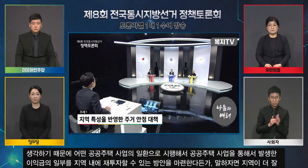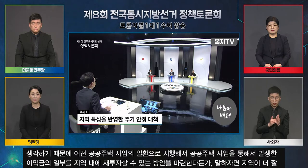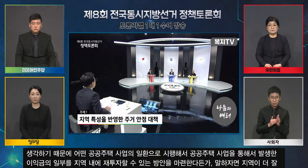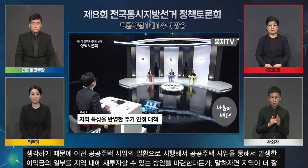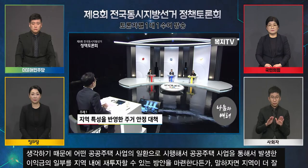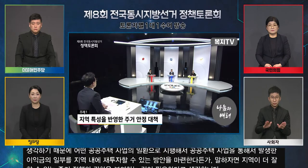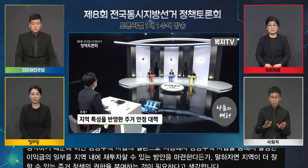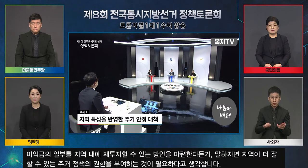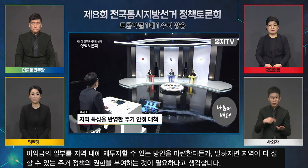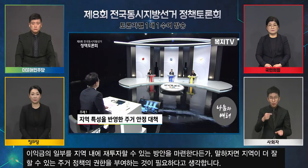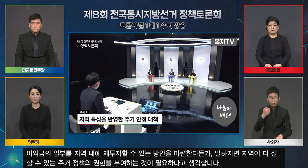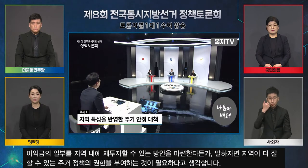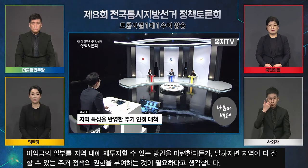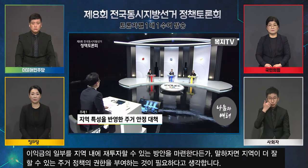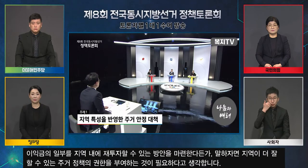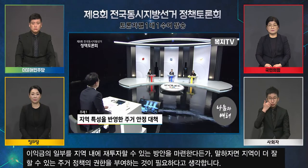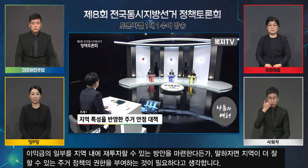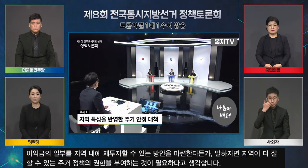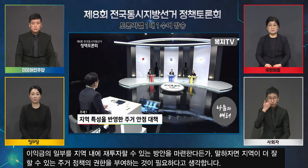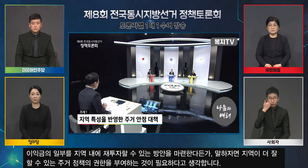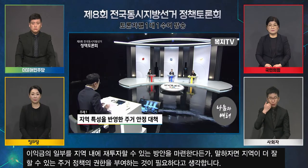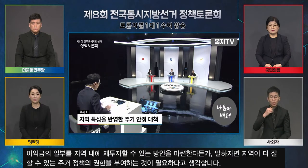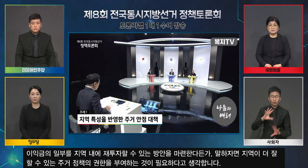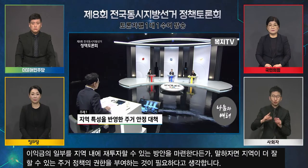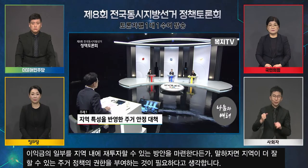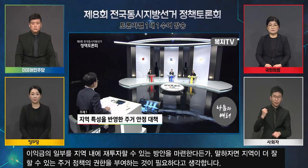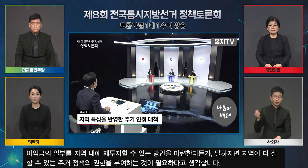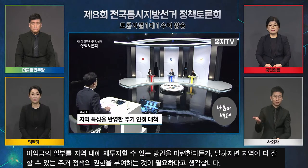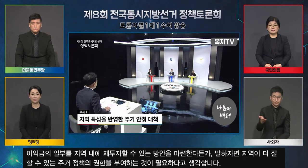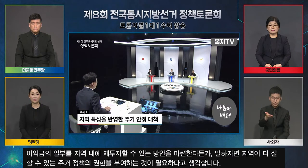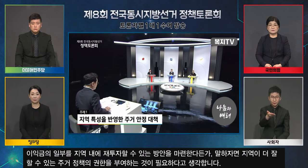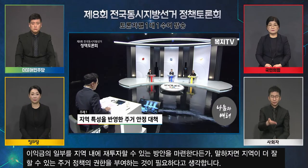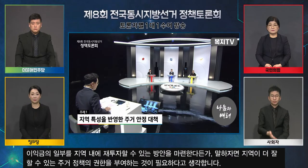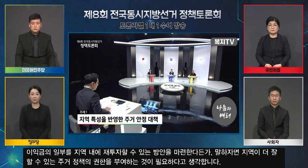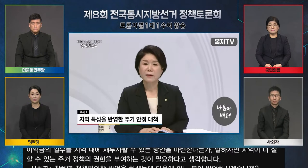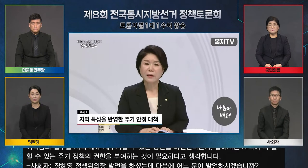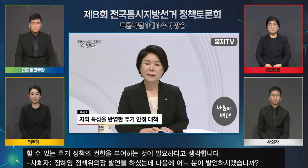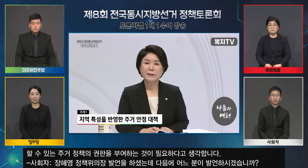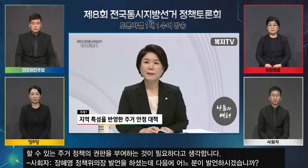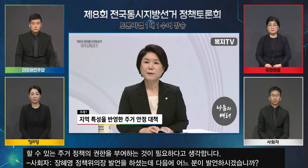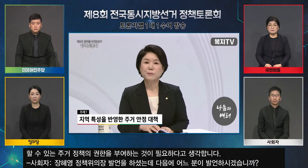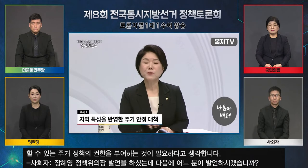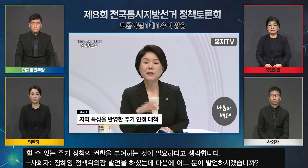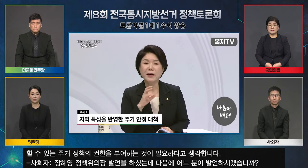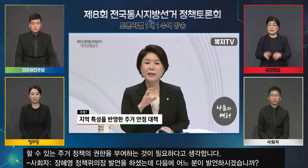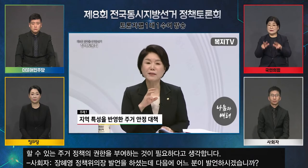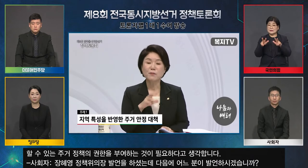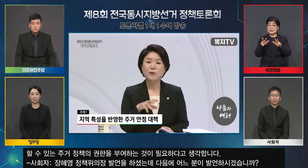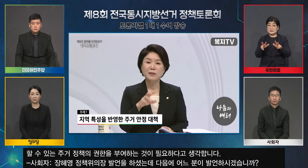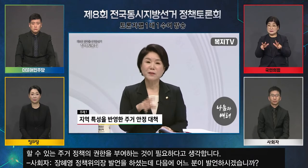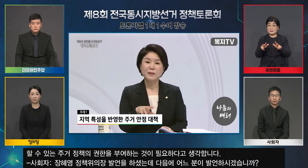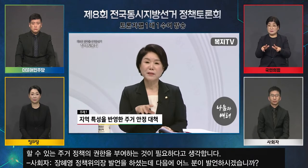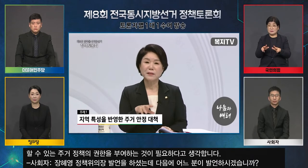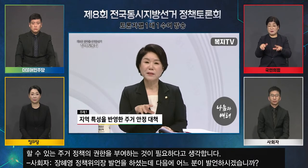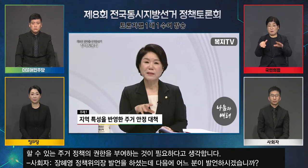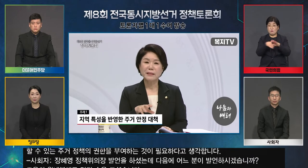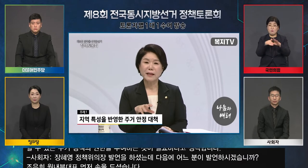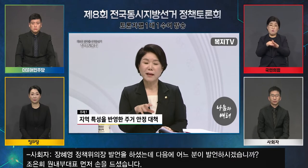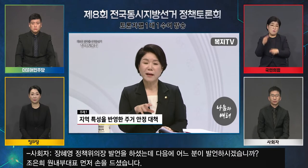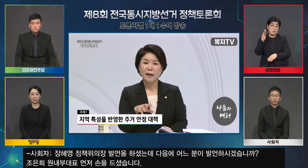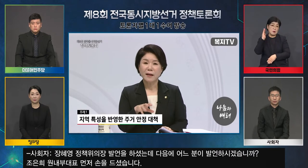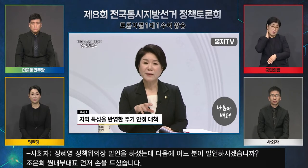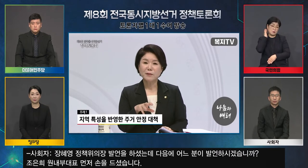다음에 어느 분 발언하시겠습니까? 조은희 원내부 대표 먼저 손 드셨습니다. 지금 문재인 정부에서는